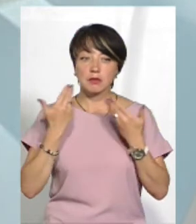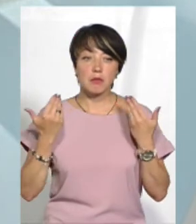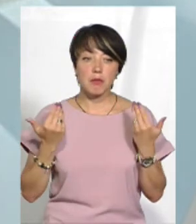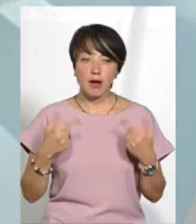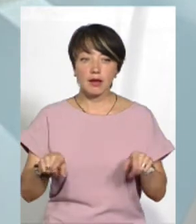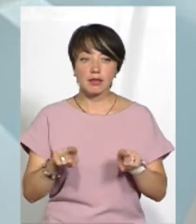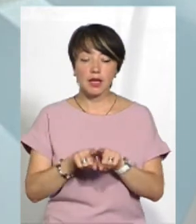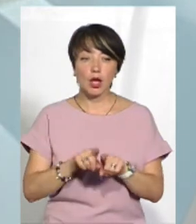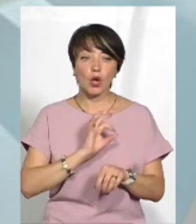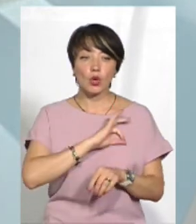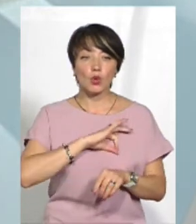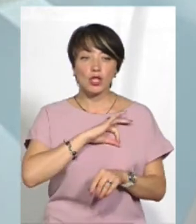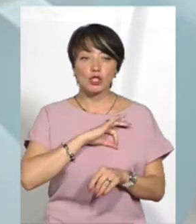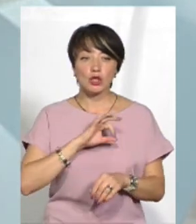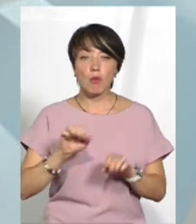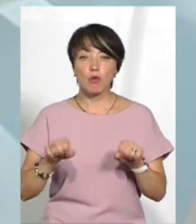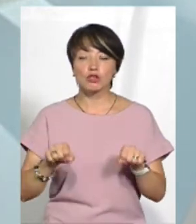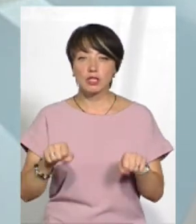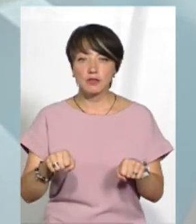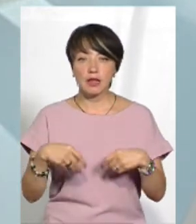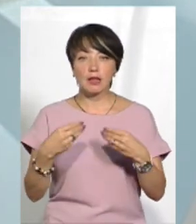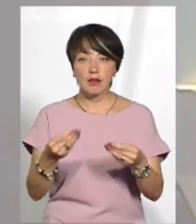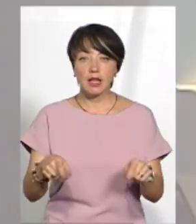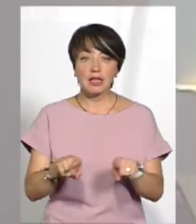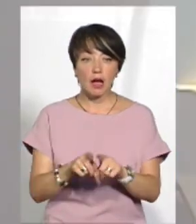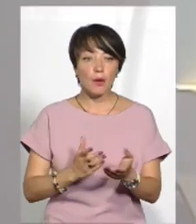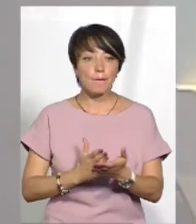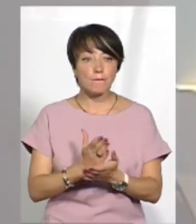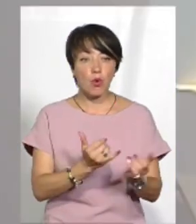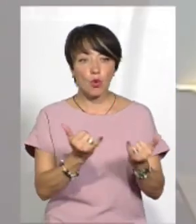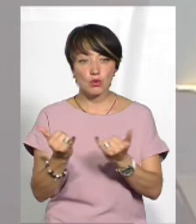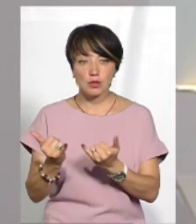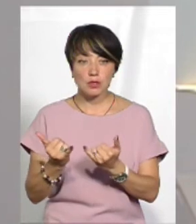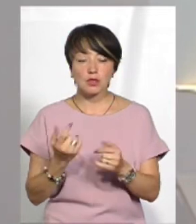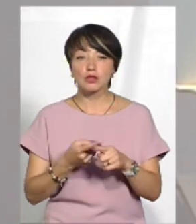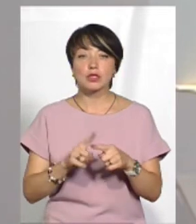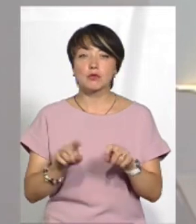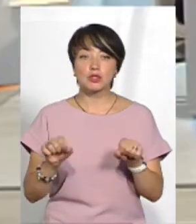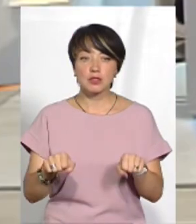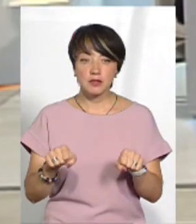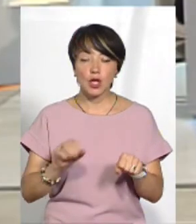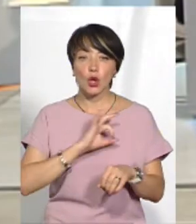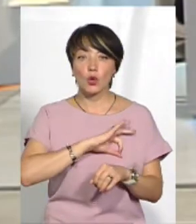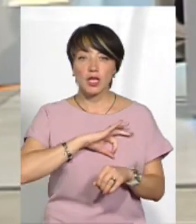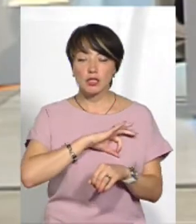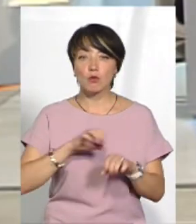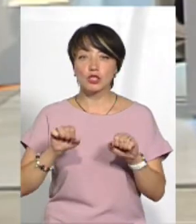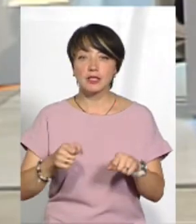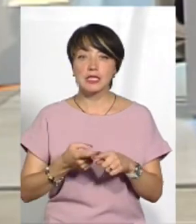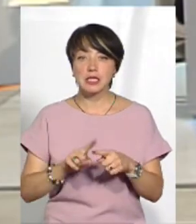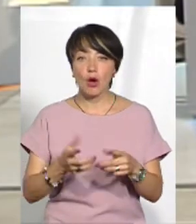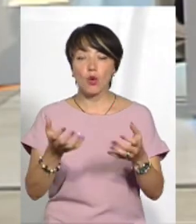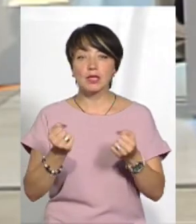таких юридичних можливостей надавати таких послуг. Що це за можливості? Юридична можливість –